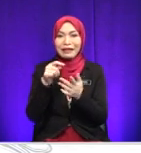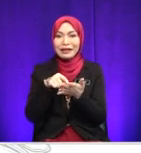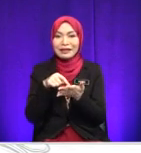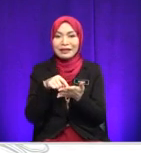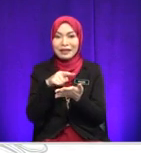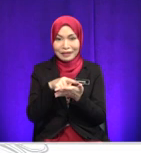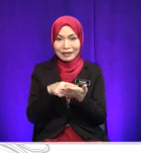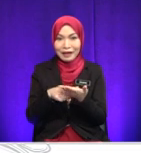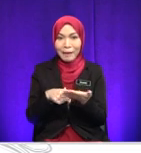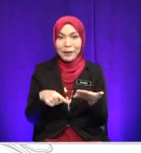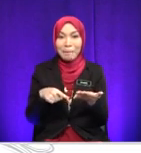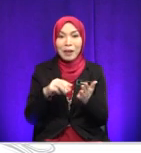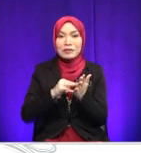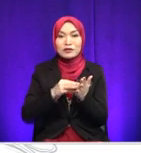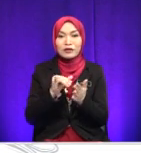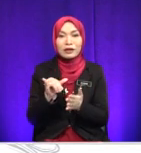Haris.